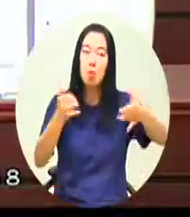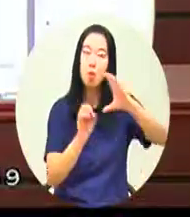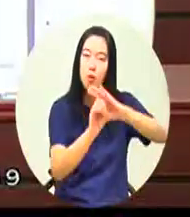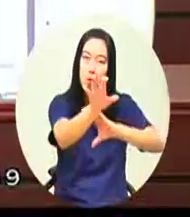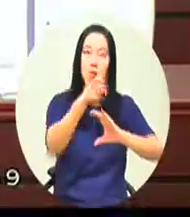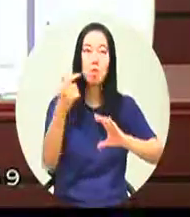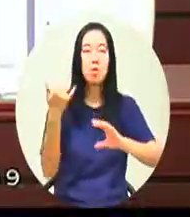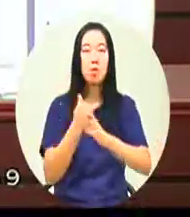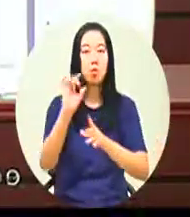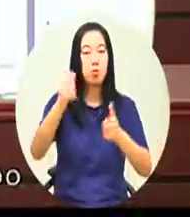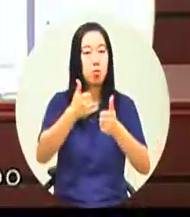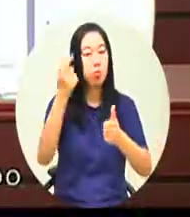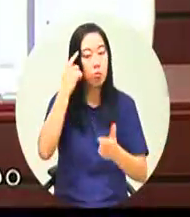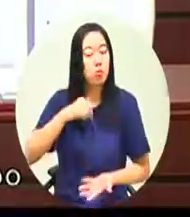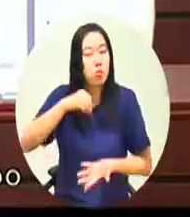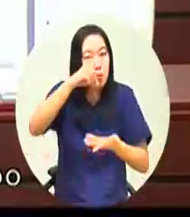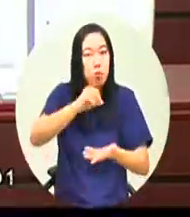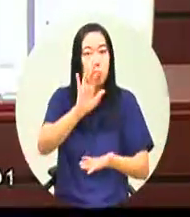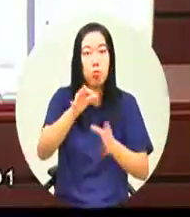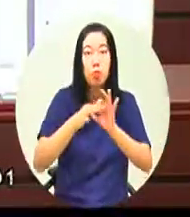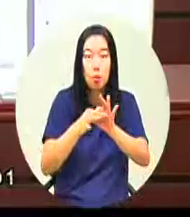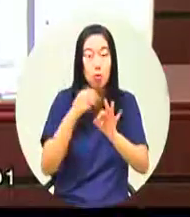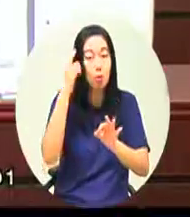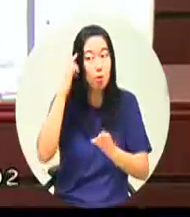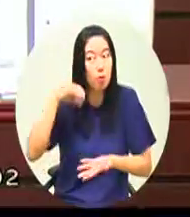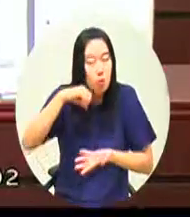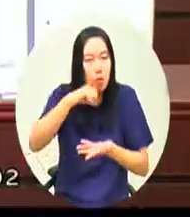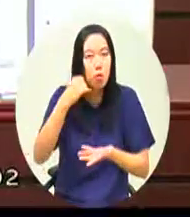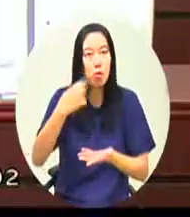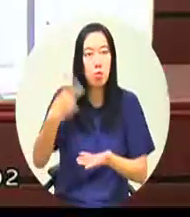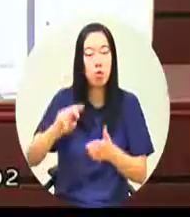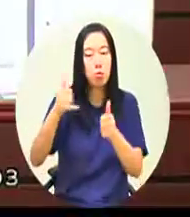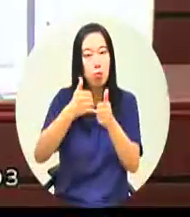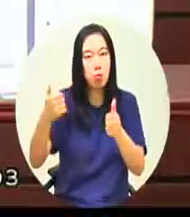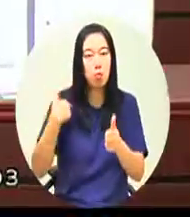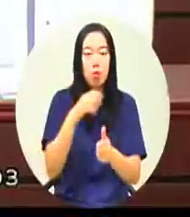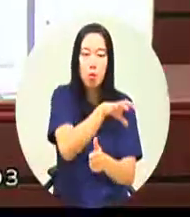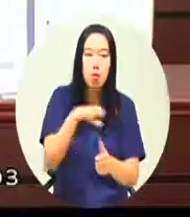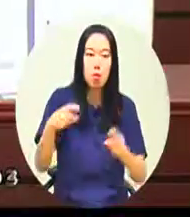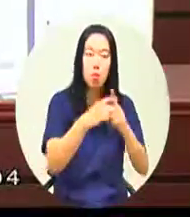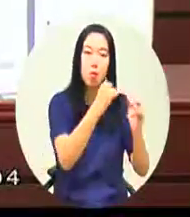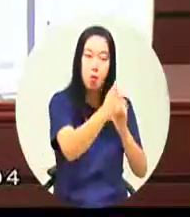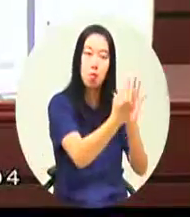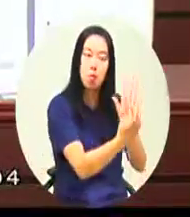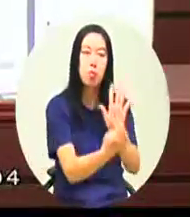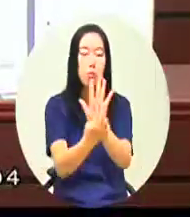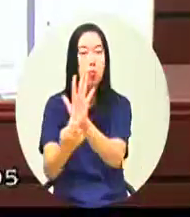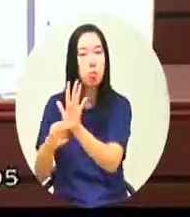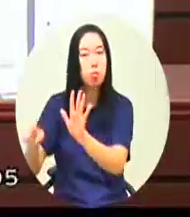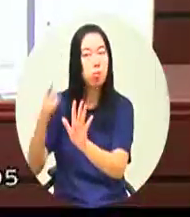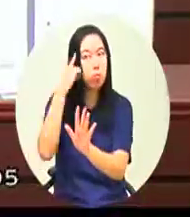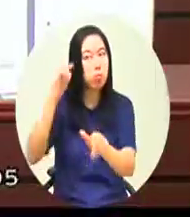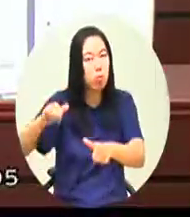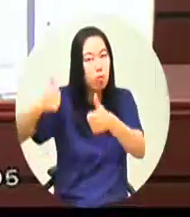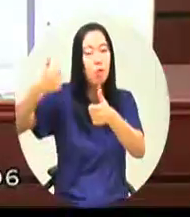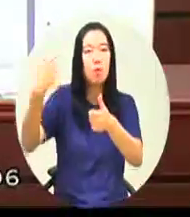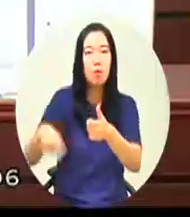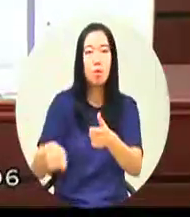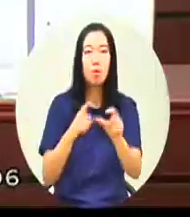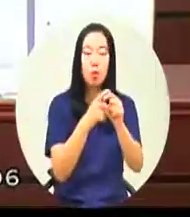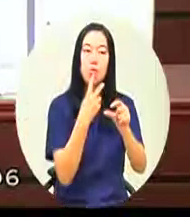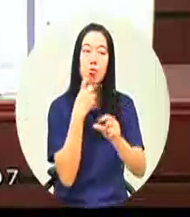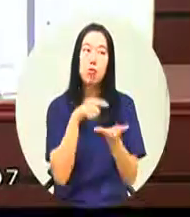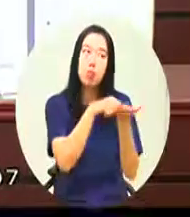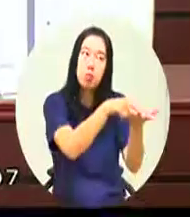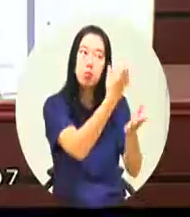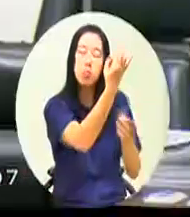程，议员刚刚提的这一些相关的建议，我们会再跟议员以及地方民众做说明，大家取得共识以后，我们会跟中央争取经费